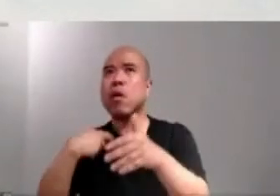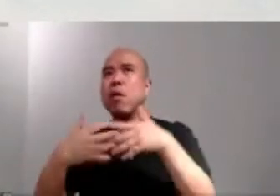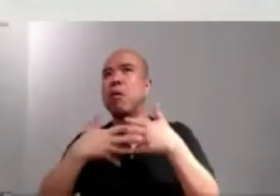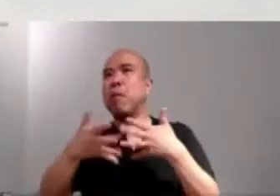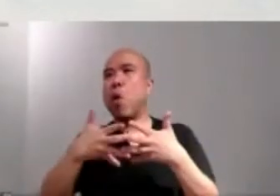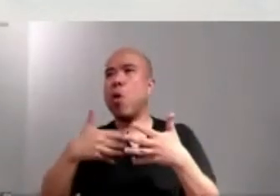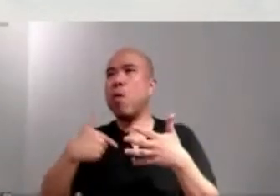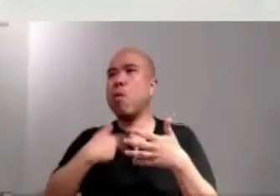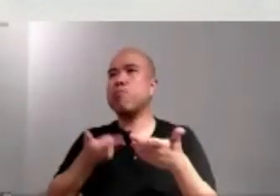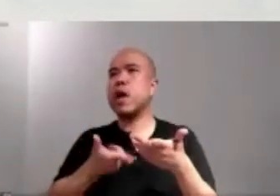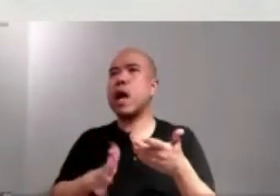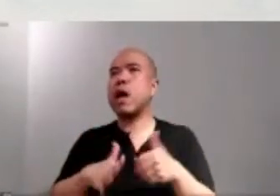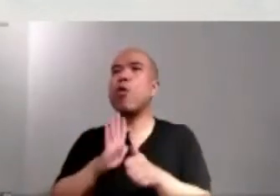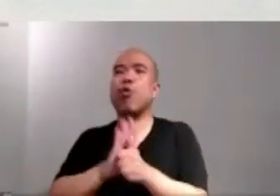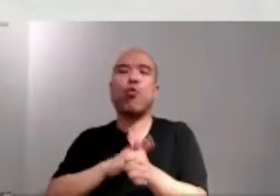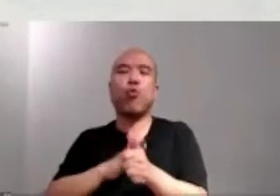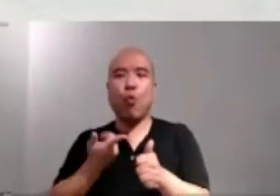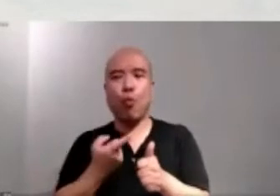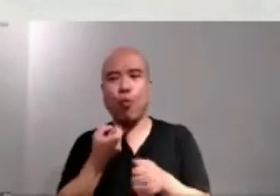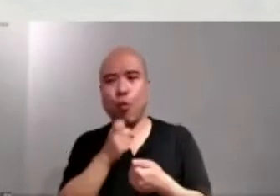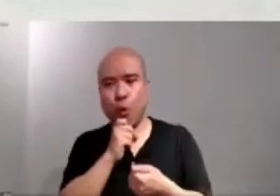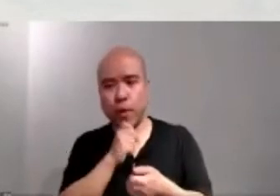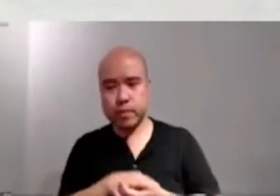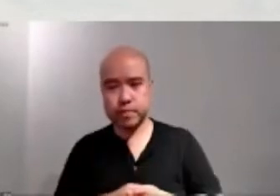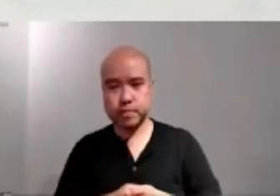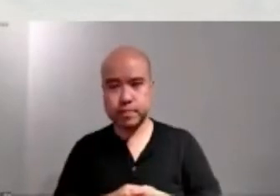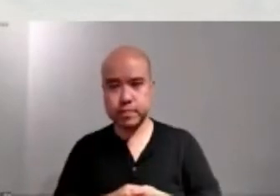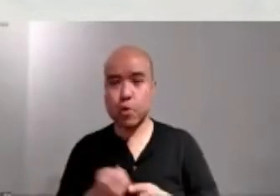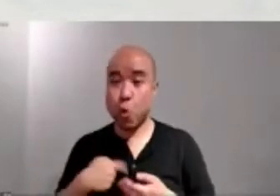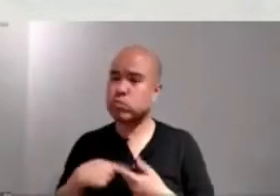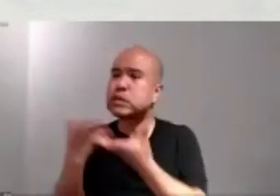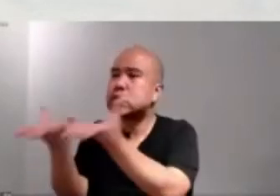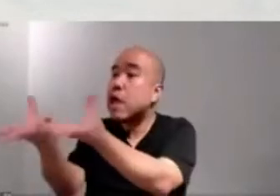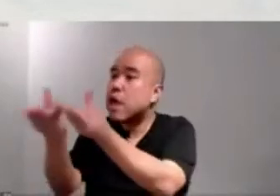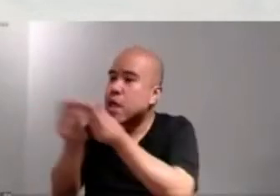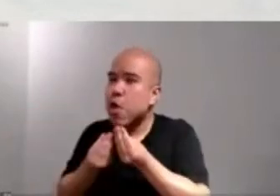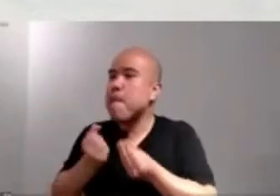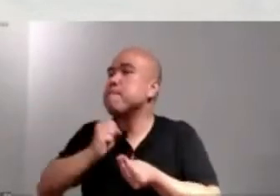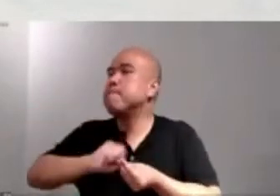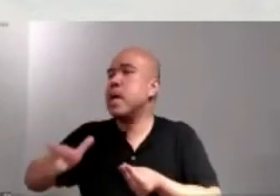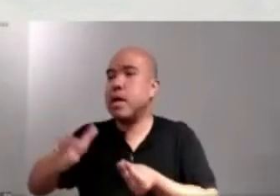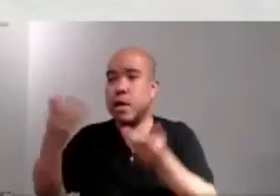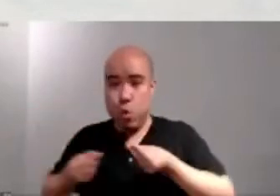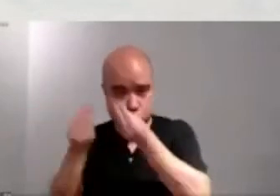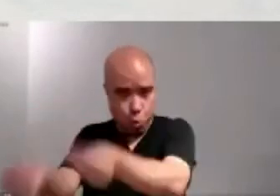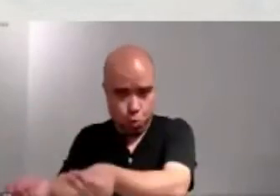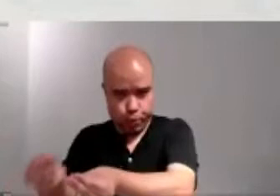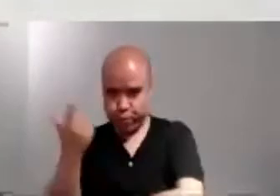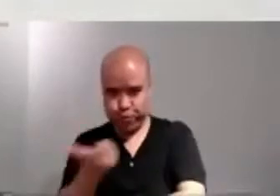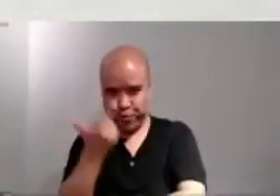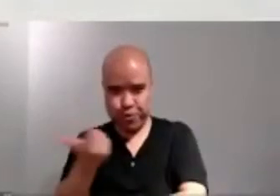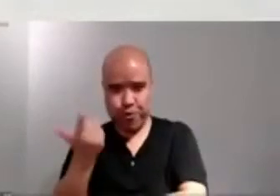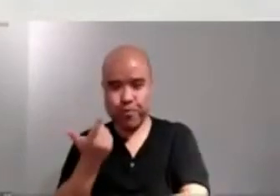灵上边好大嘅安慰。所以其实咧，我得到嘅比我付出嘅真系多好多。施比受更为